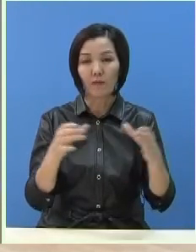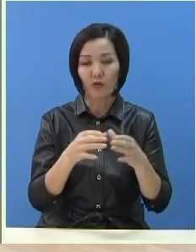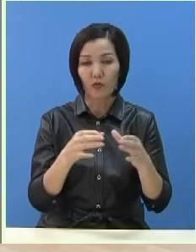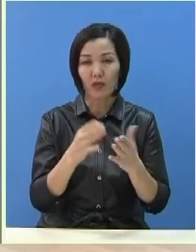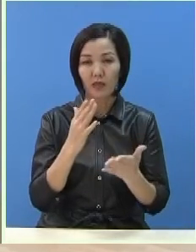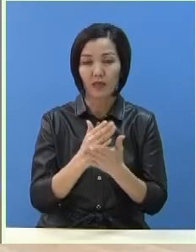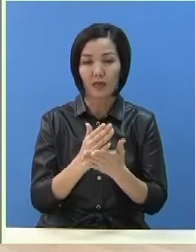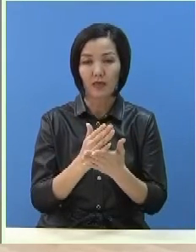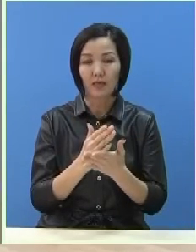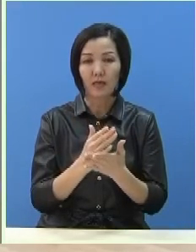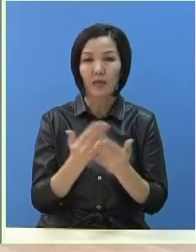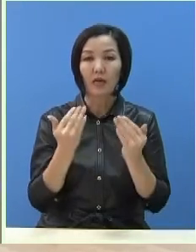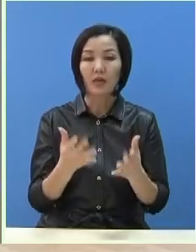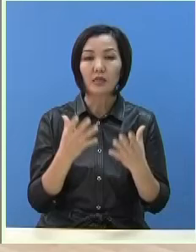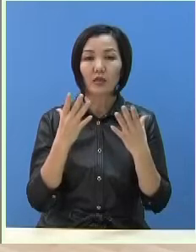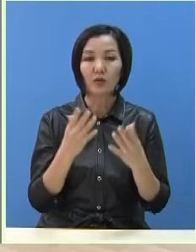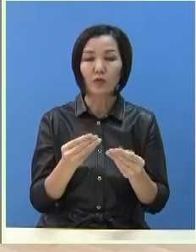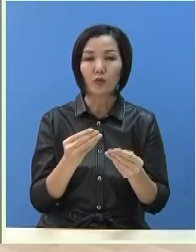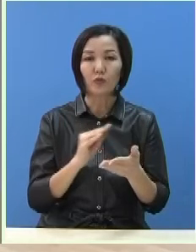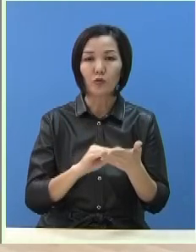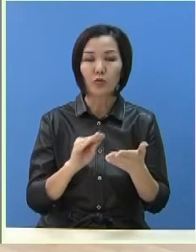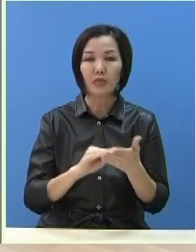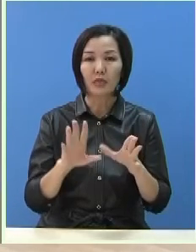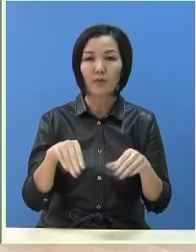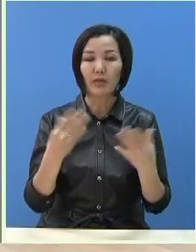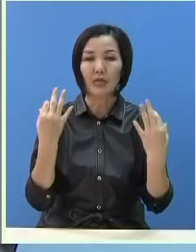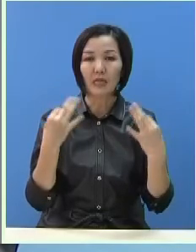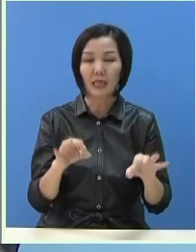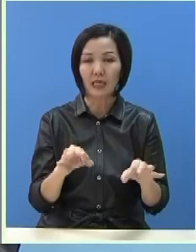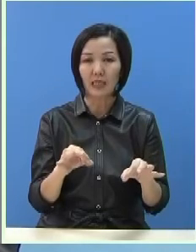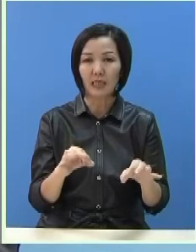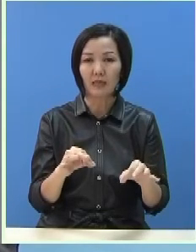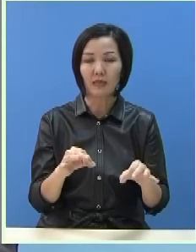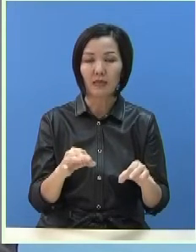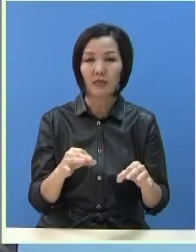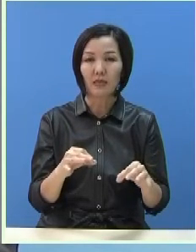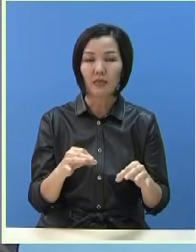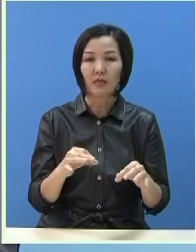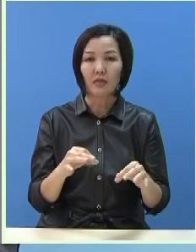иә. Қазіргі кезде журналистерге берілген еркіндік тұрғысынан не айта аласыз?